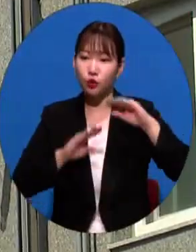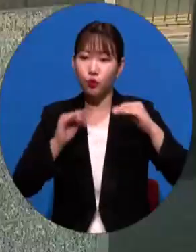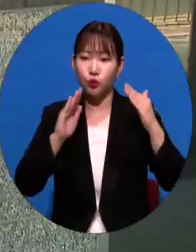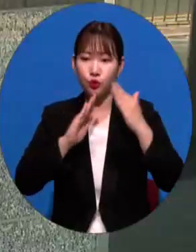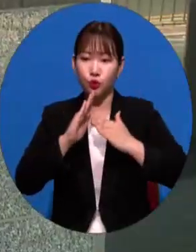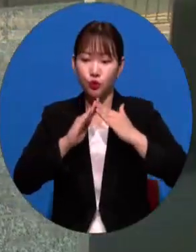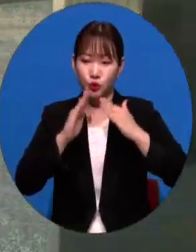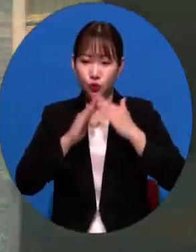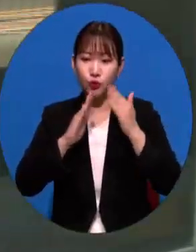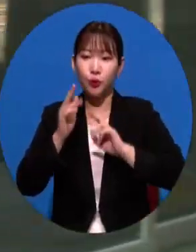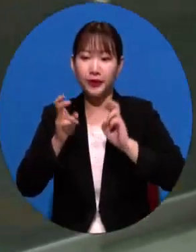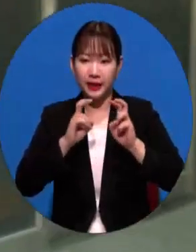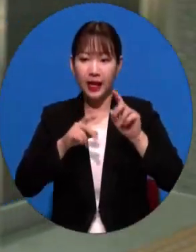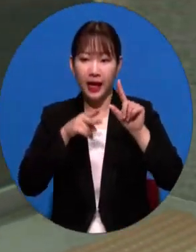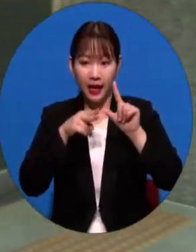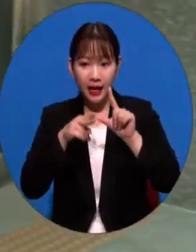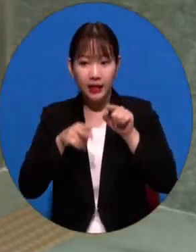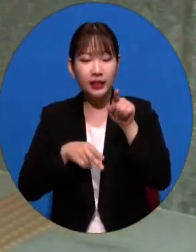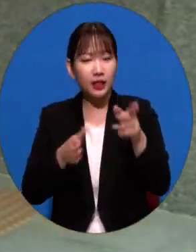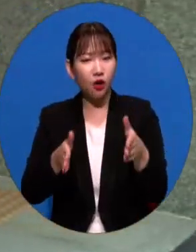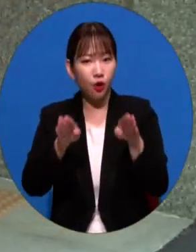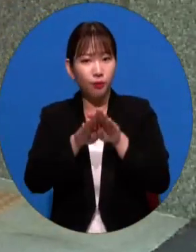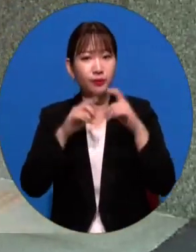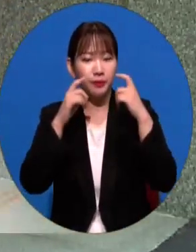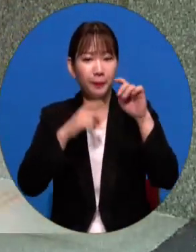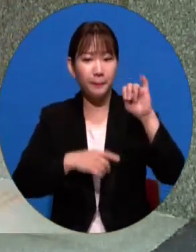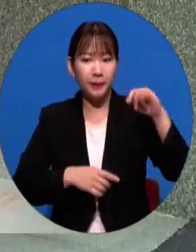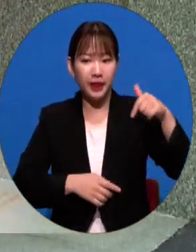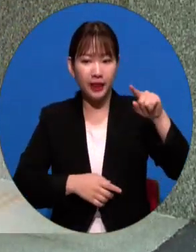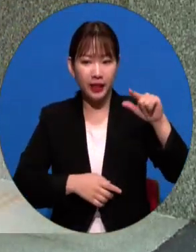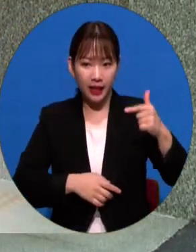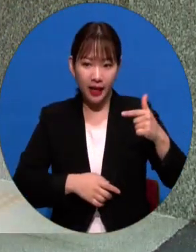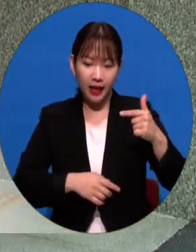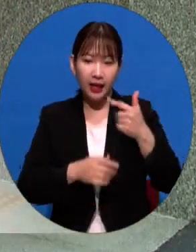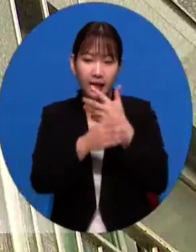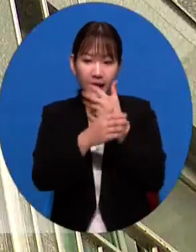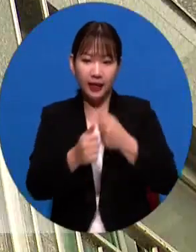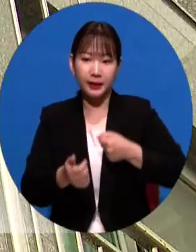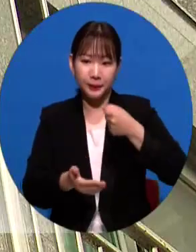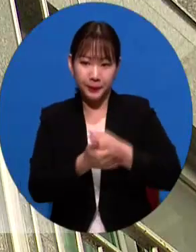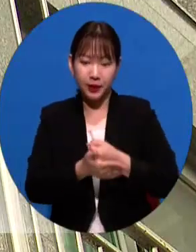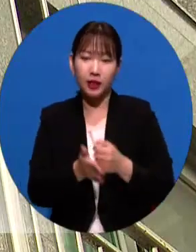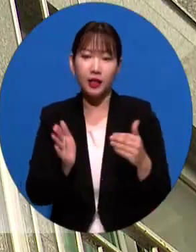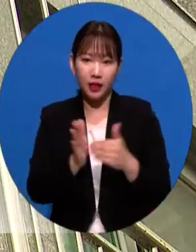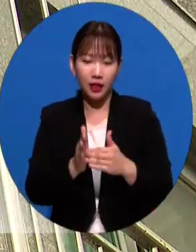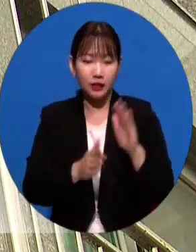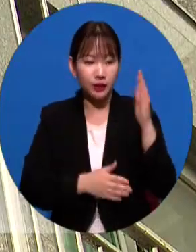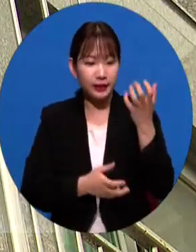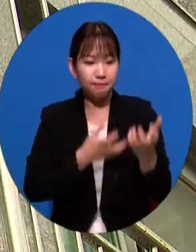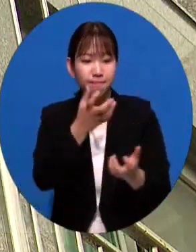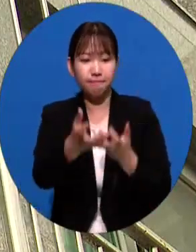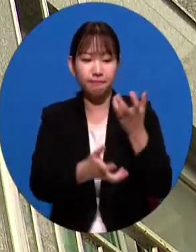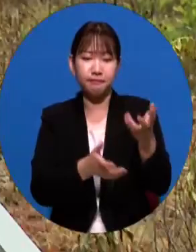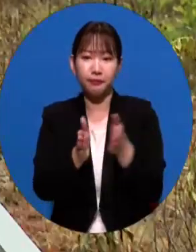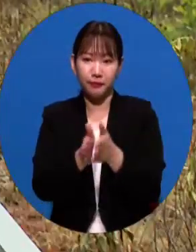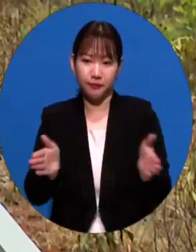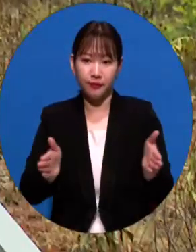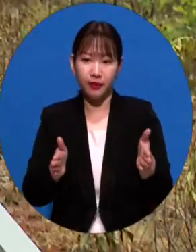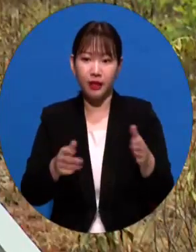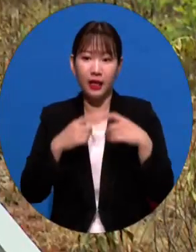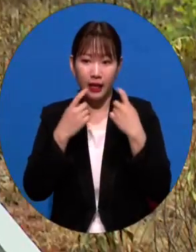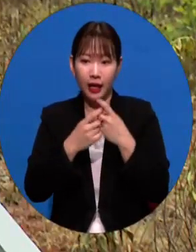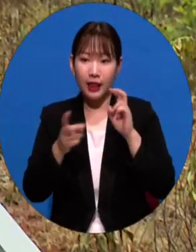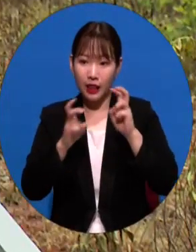한국토지주택공사. LH는 해당 건물을 민간 신축 매입 약정 사업으로 확보했고 최근 입주가 시작됐습니다.